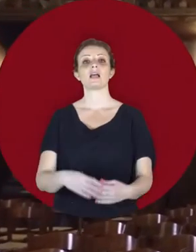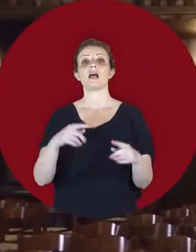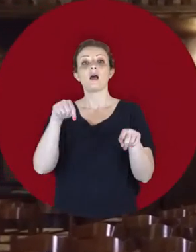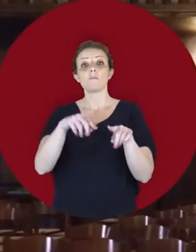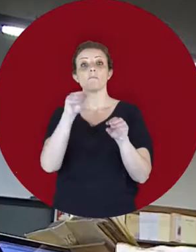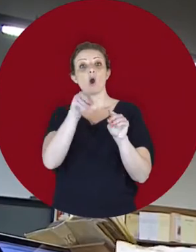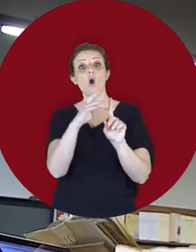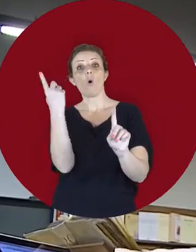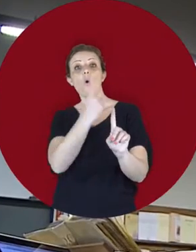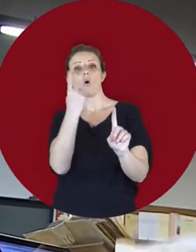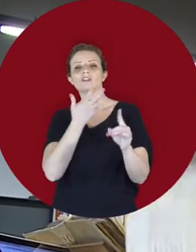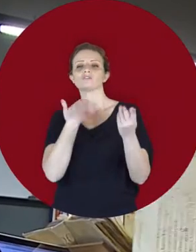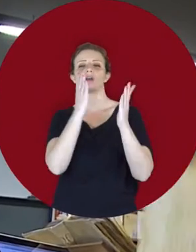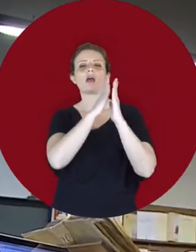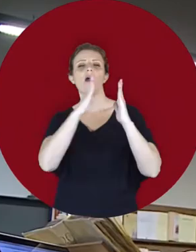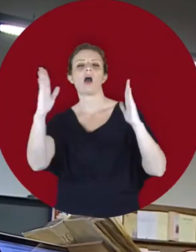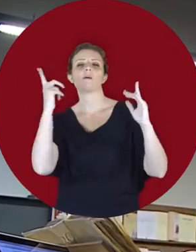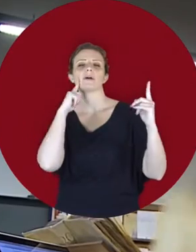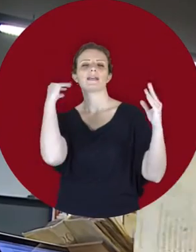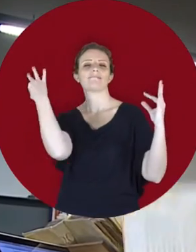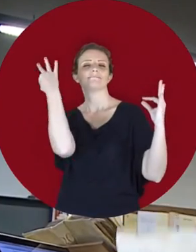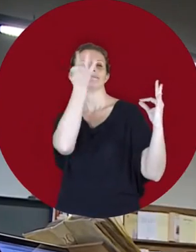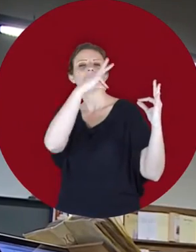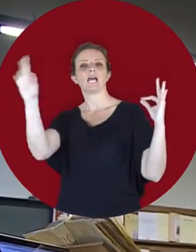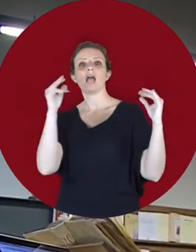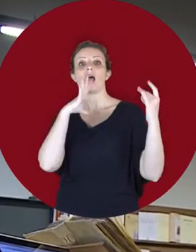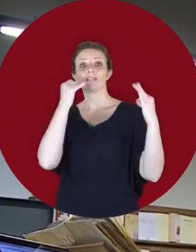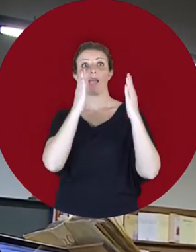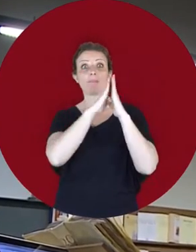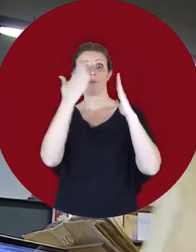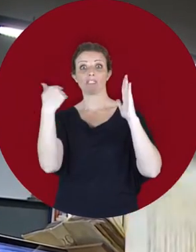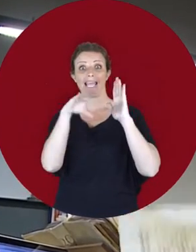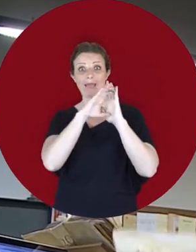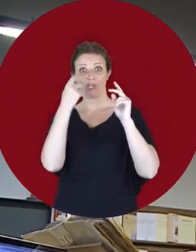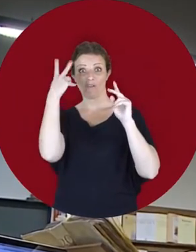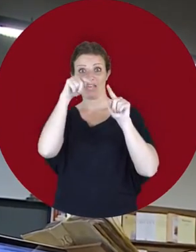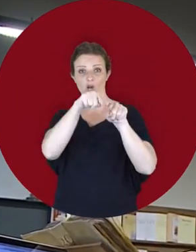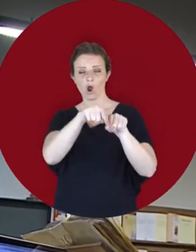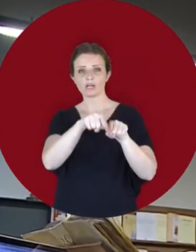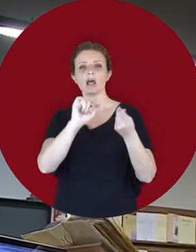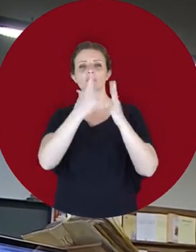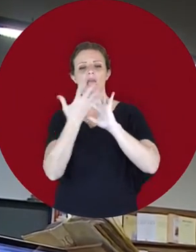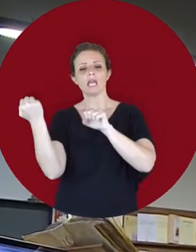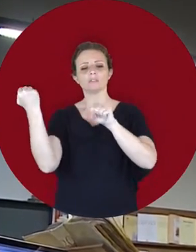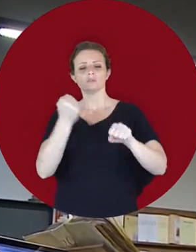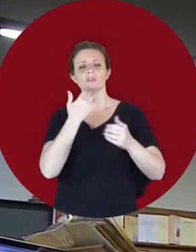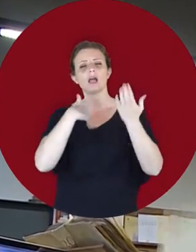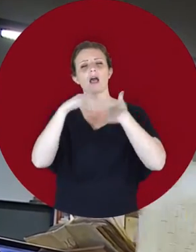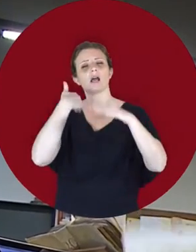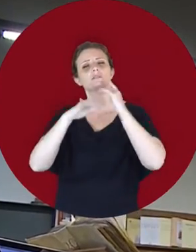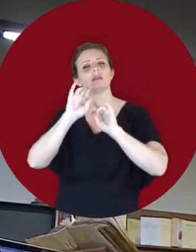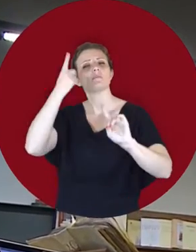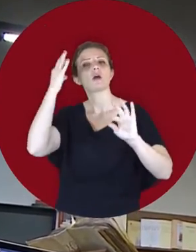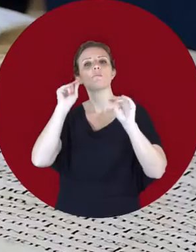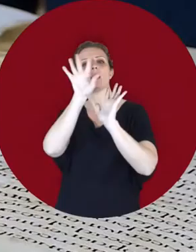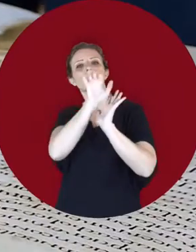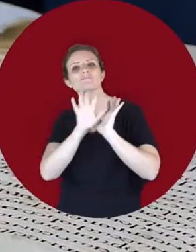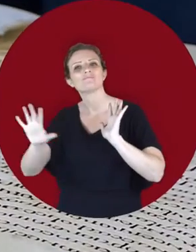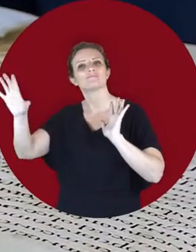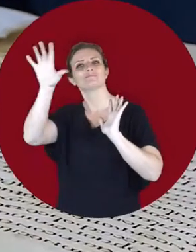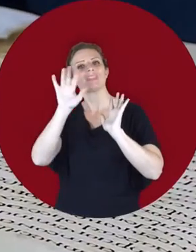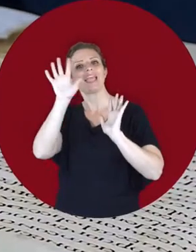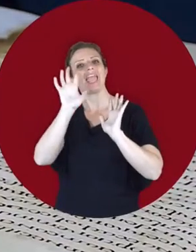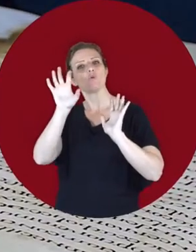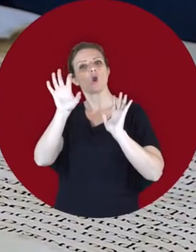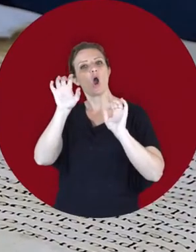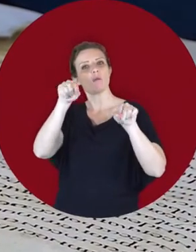tomi. Pertanto, solo qui si conservano opere sublimi che fanno della Biblioteca Capitolare Veronese l'istituzione più antica